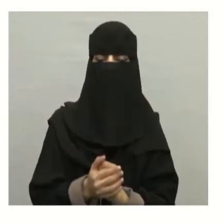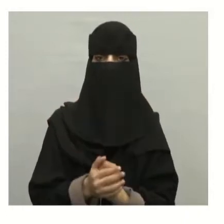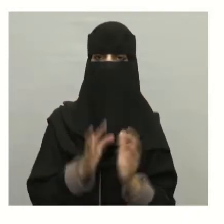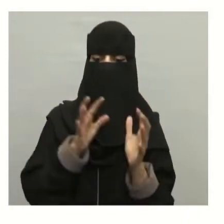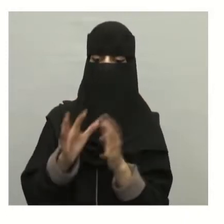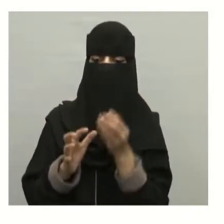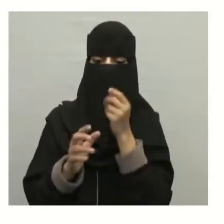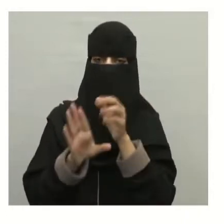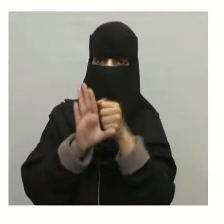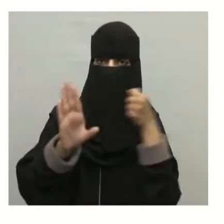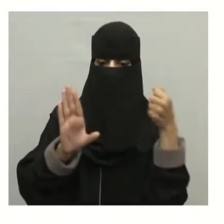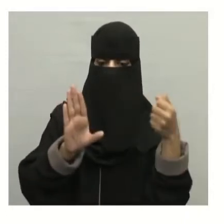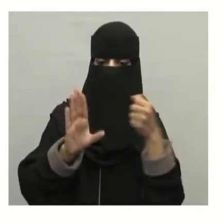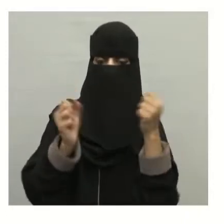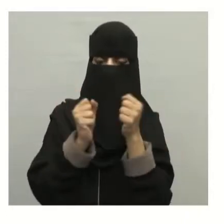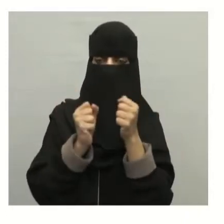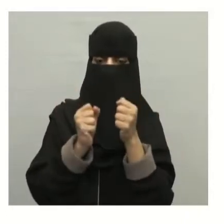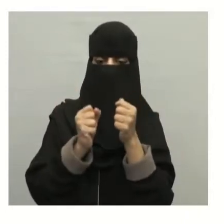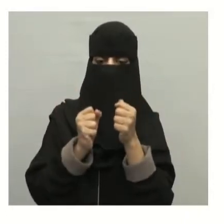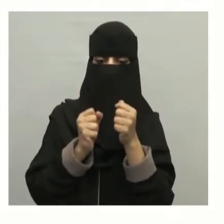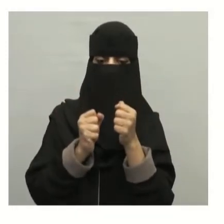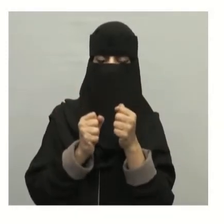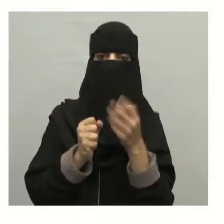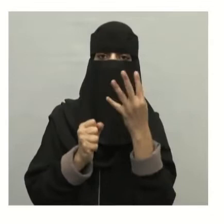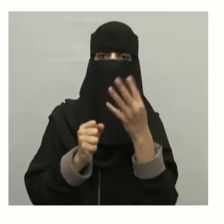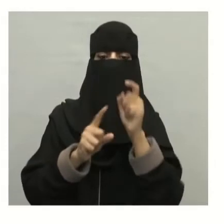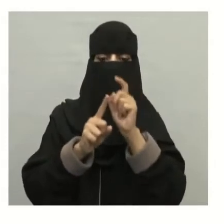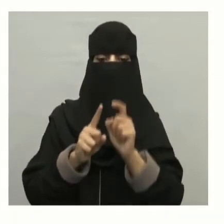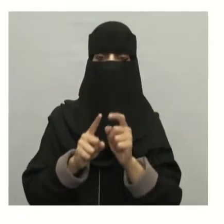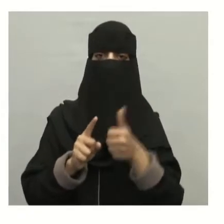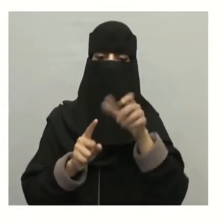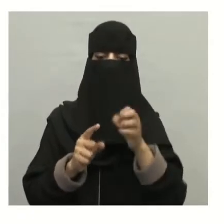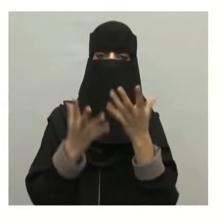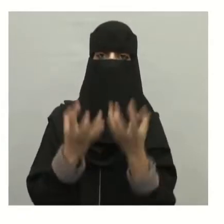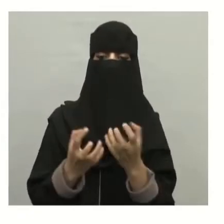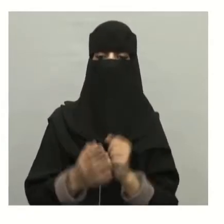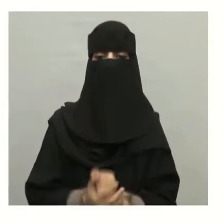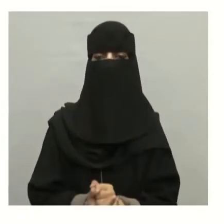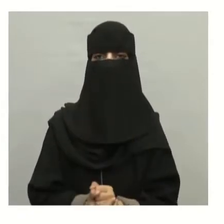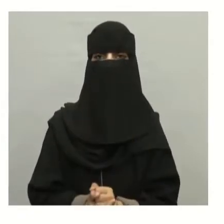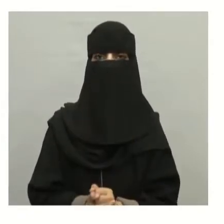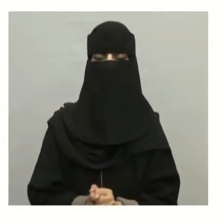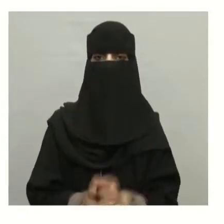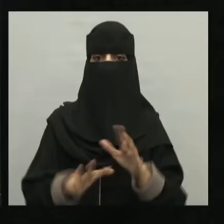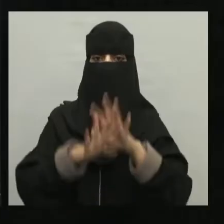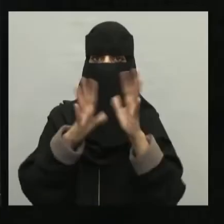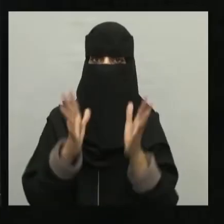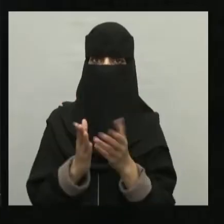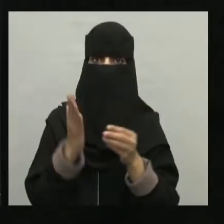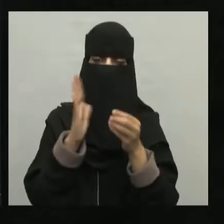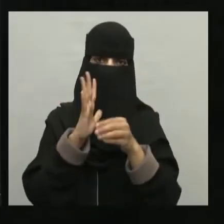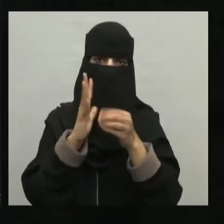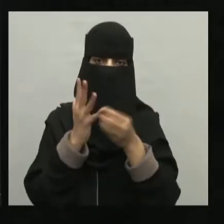تخزين الطعام في الثلاجة في درجة حرارة 4 مئوية أو أقل. إذن هذه